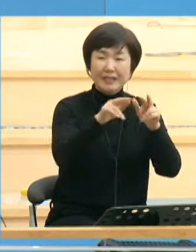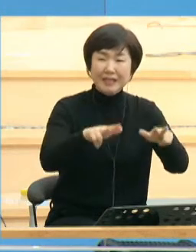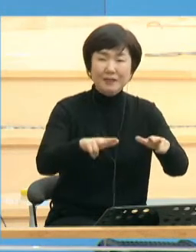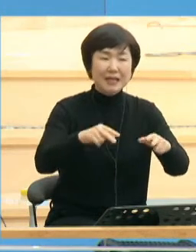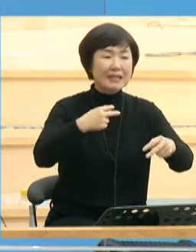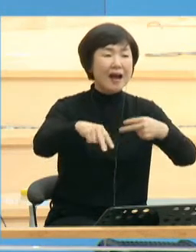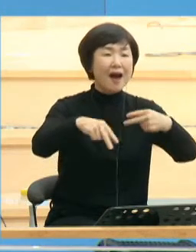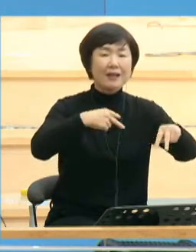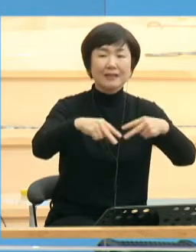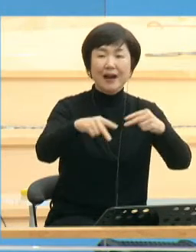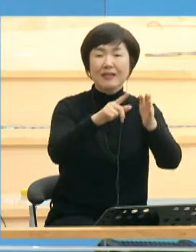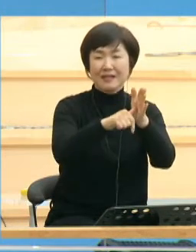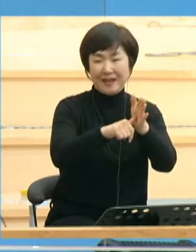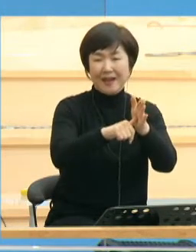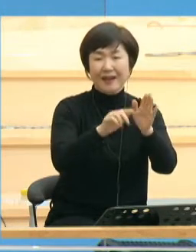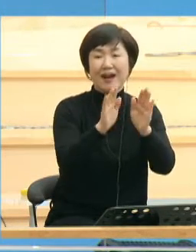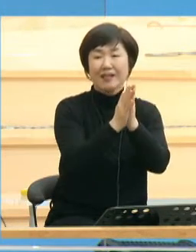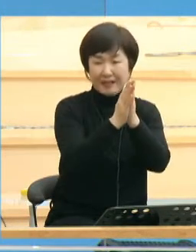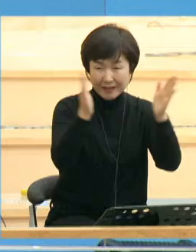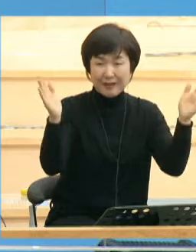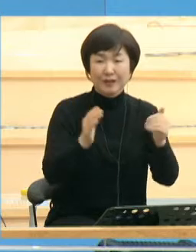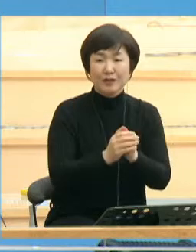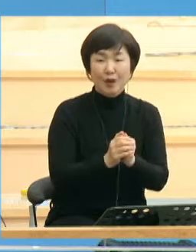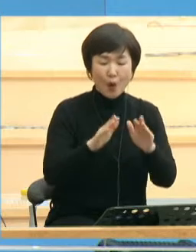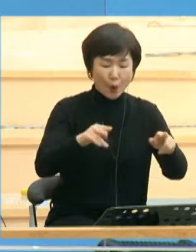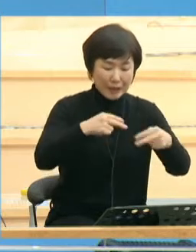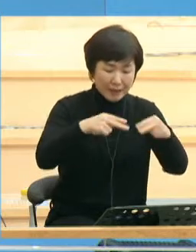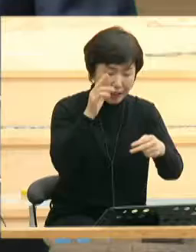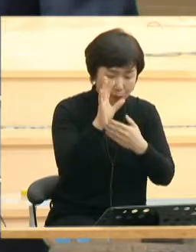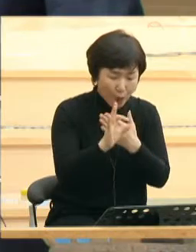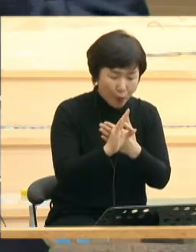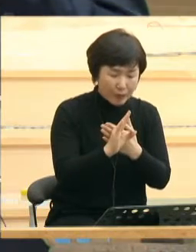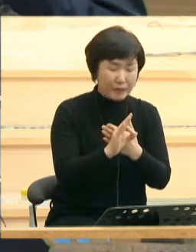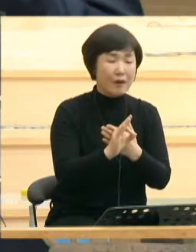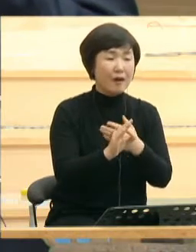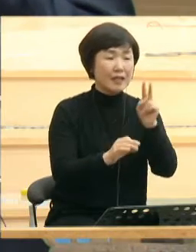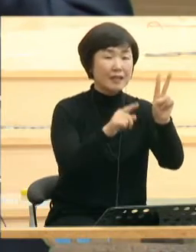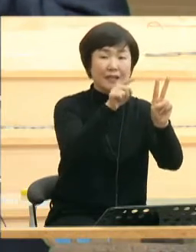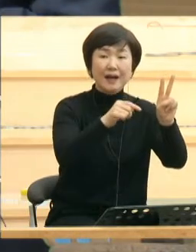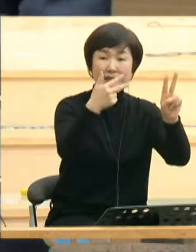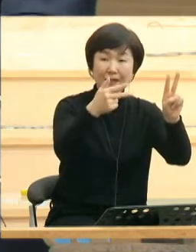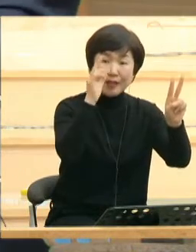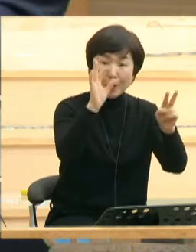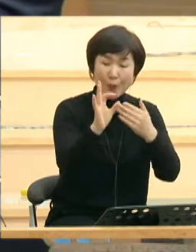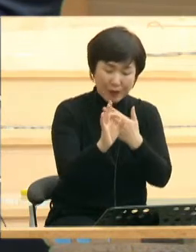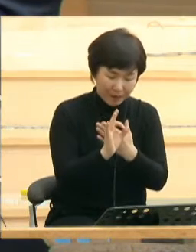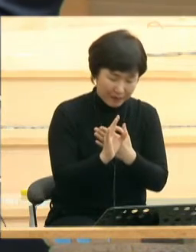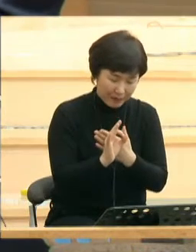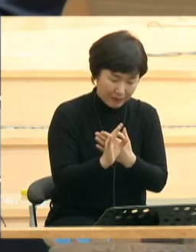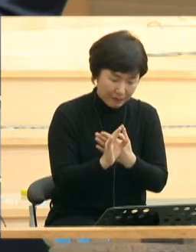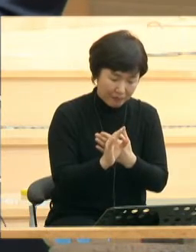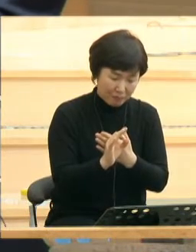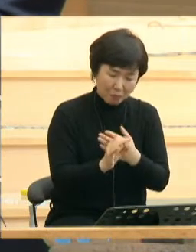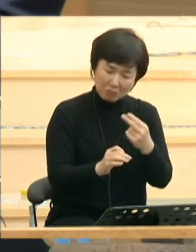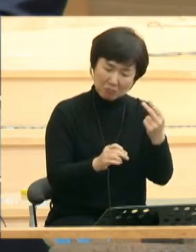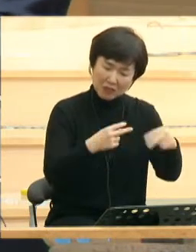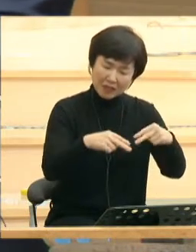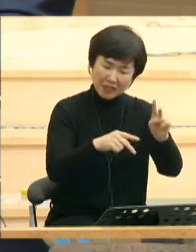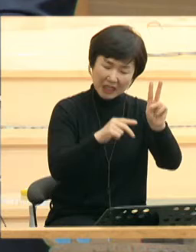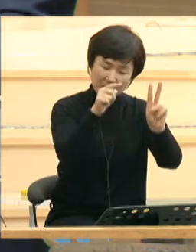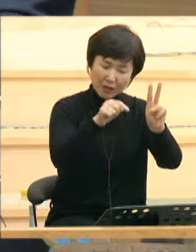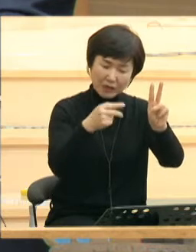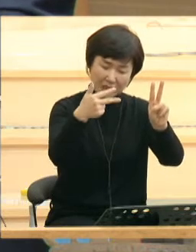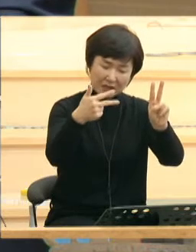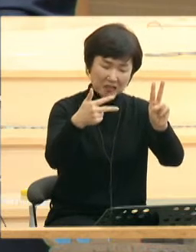피해주십시오 오늘 본문에 보니까 사사기 2장 실제로 보니까 이 4선 이상 7절 까지는 전혀 문제가 없어 자